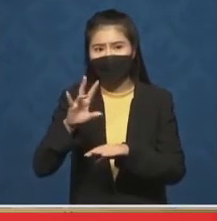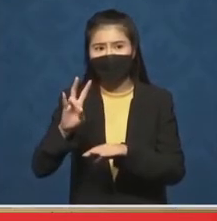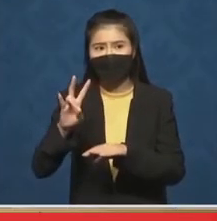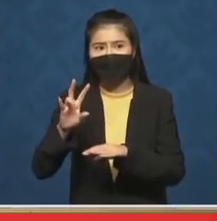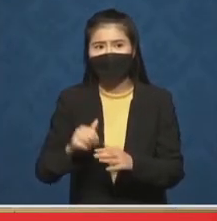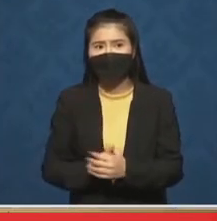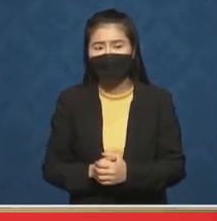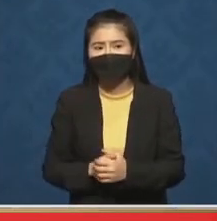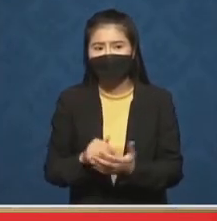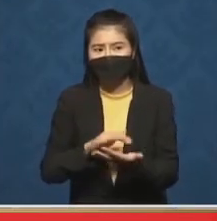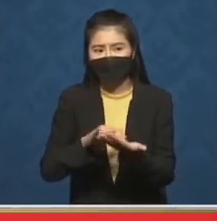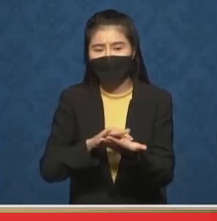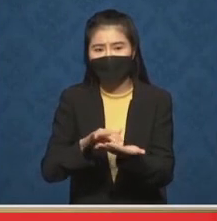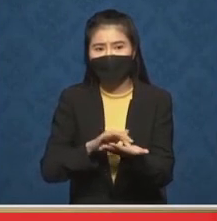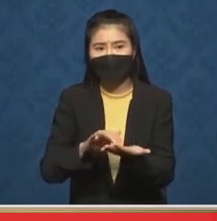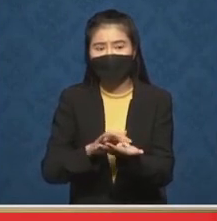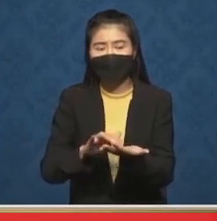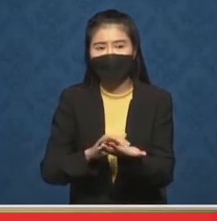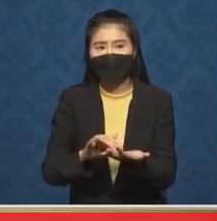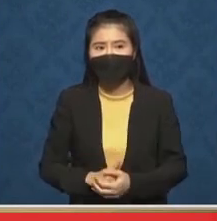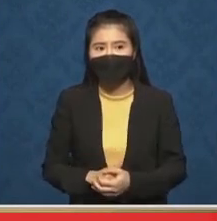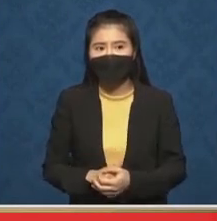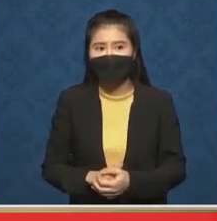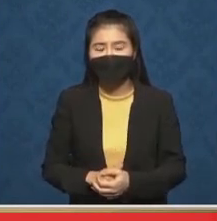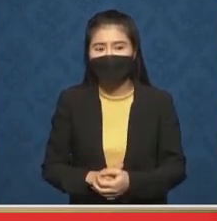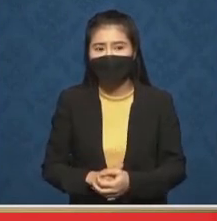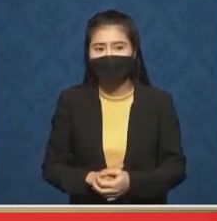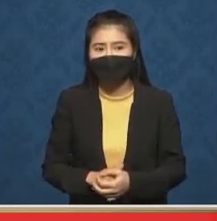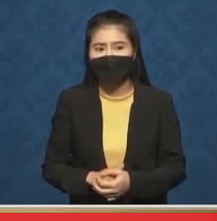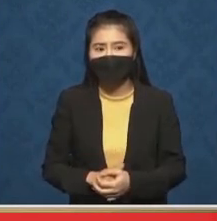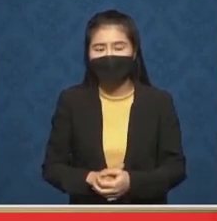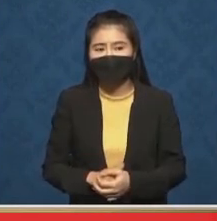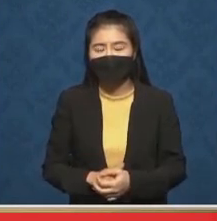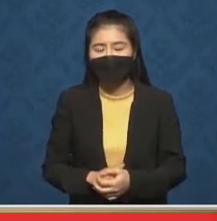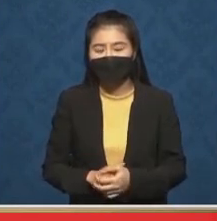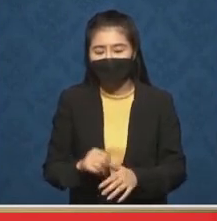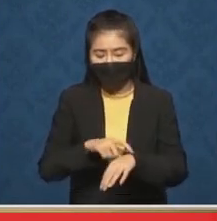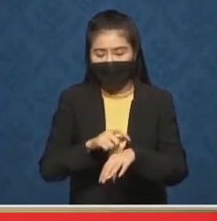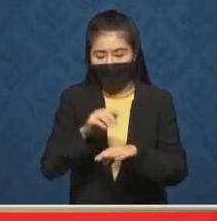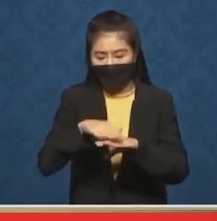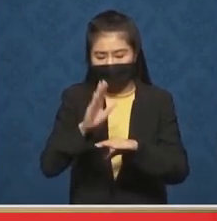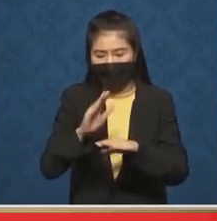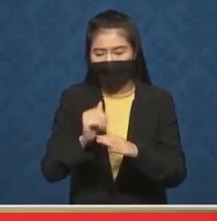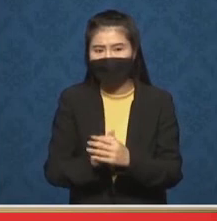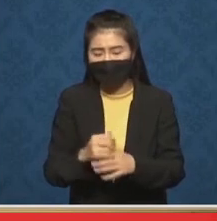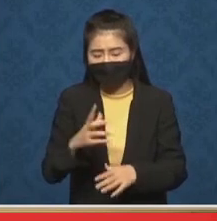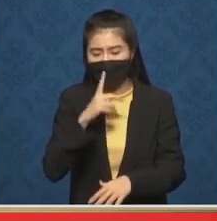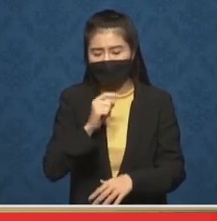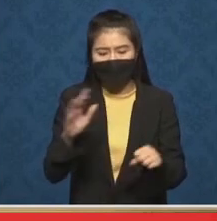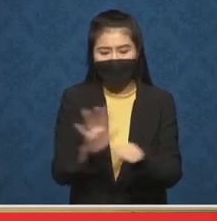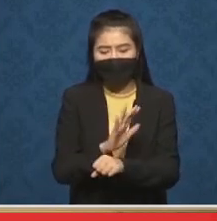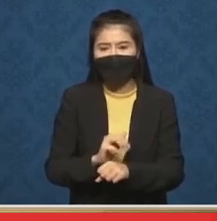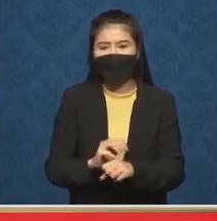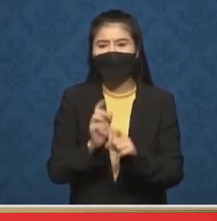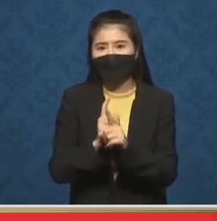มให้ท่านตอบให้ครบท่า thinking that